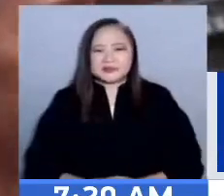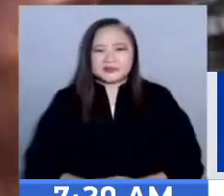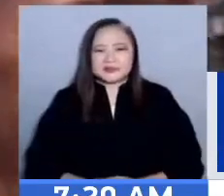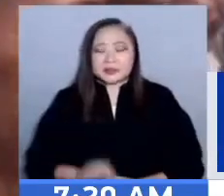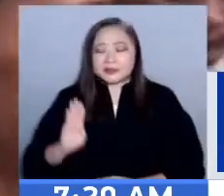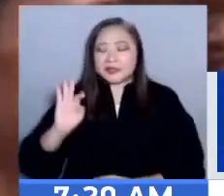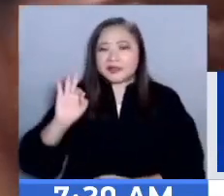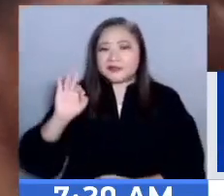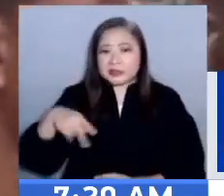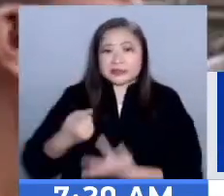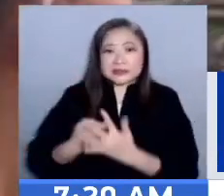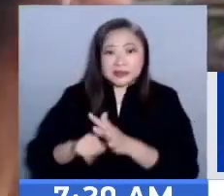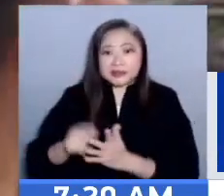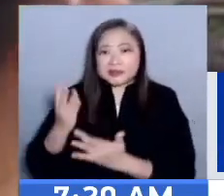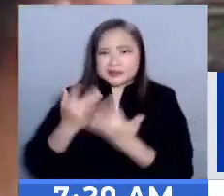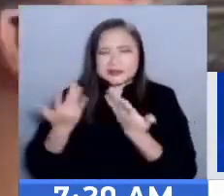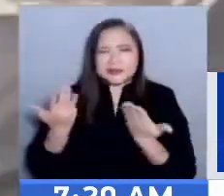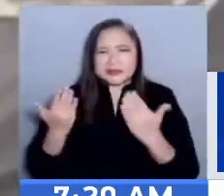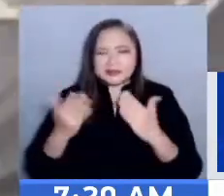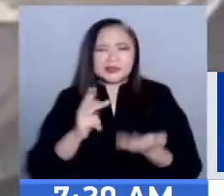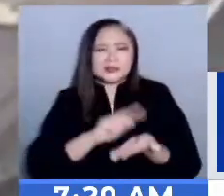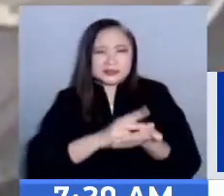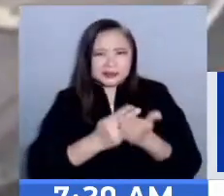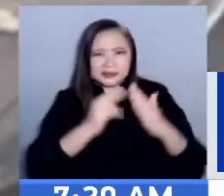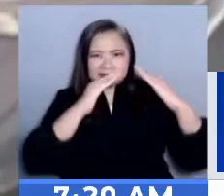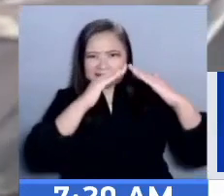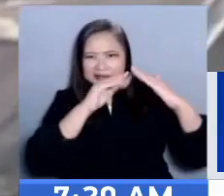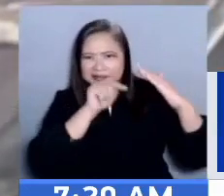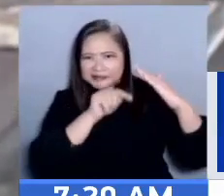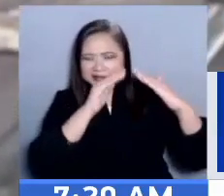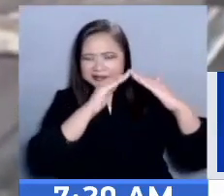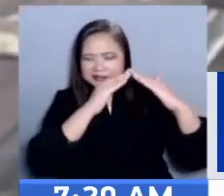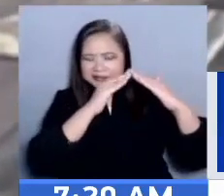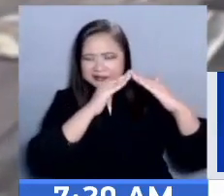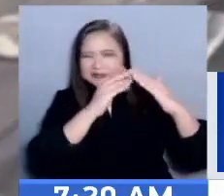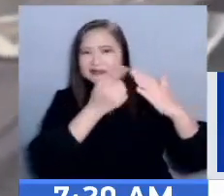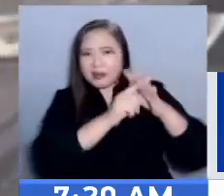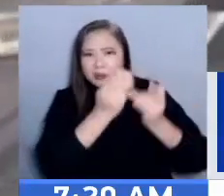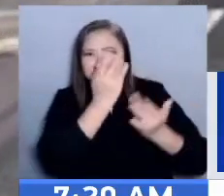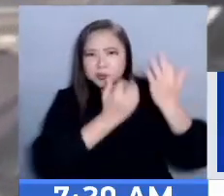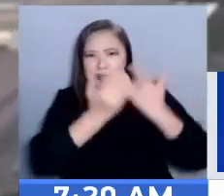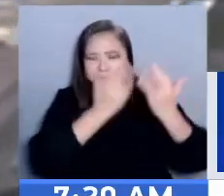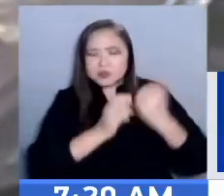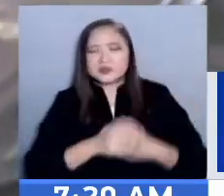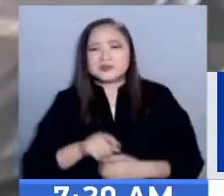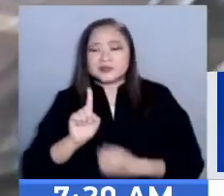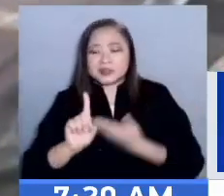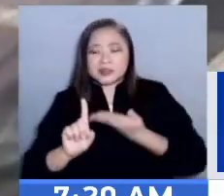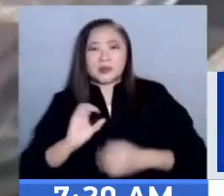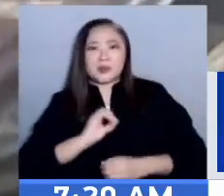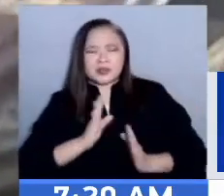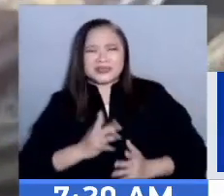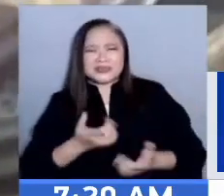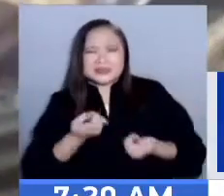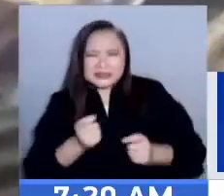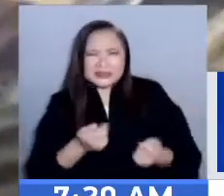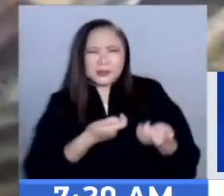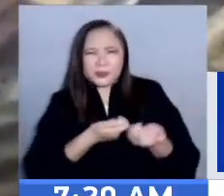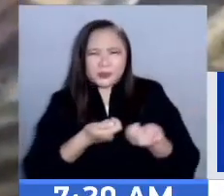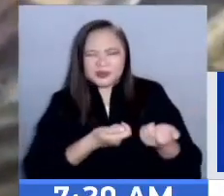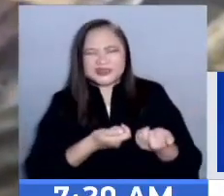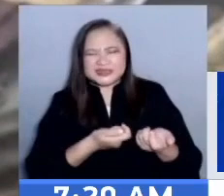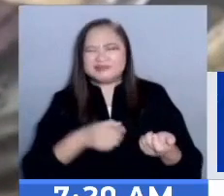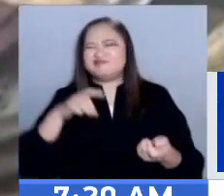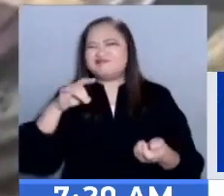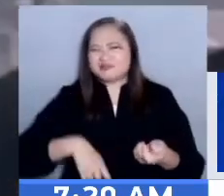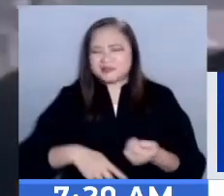sa kisame ng kusina ng isang bahay. Kwento ng may-ari ng bahay, sinubukan pa itong apulahin, pero hindi kinaya. Hindi bababa sa